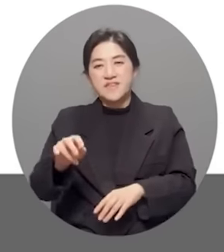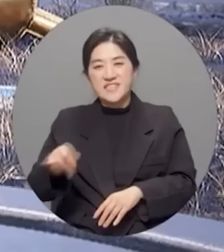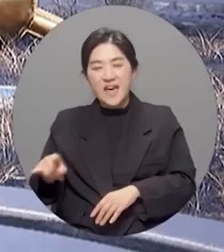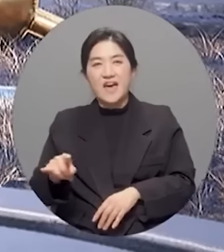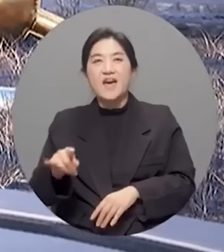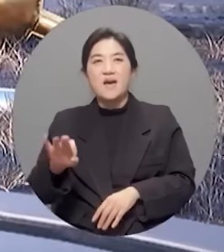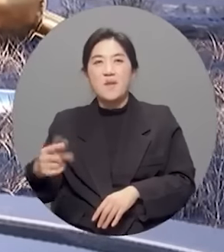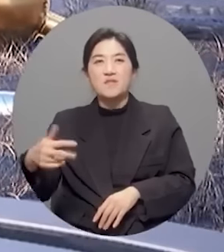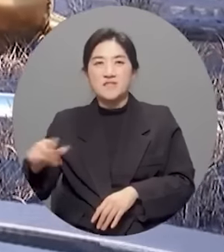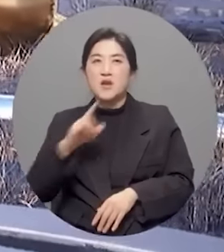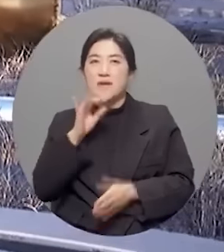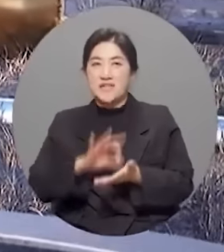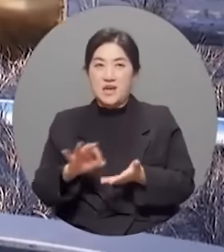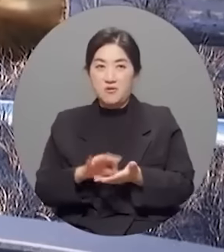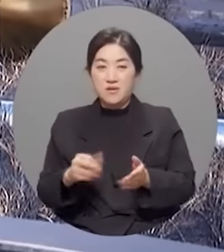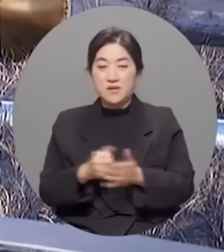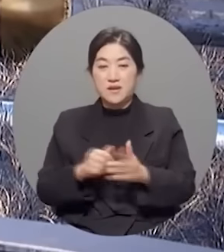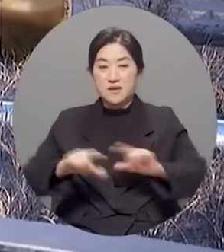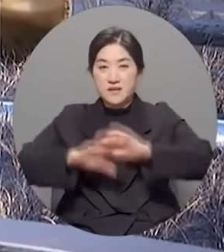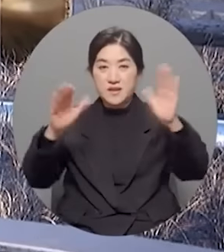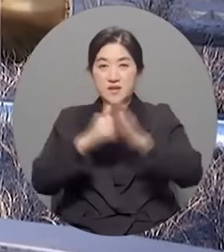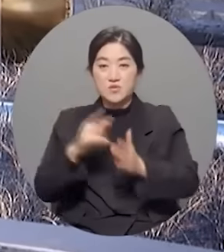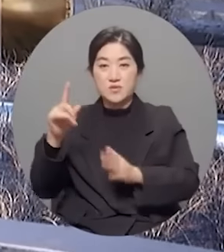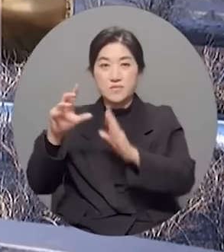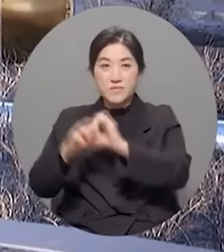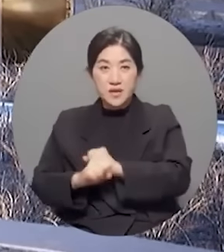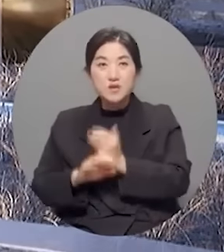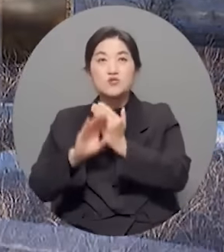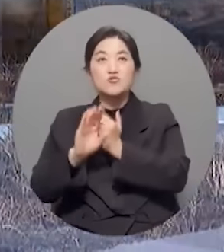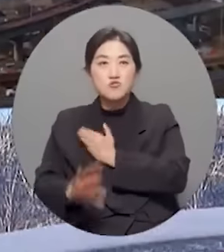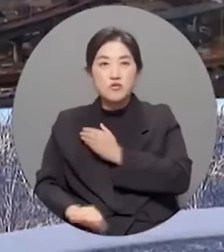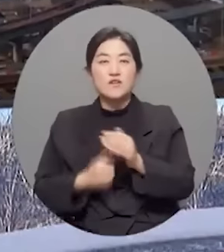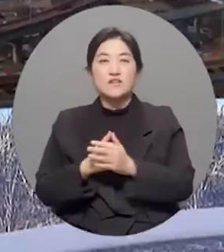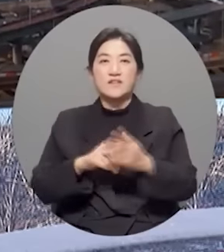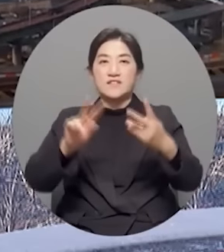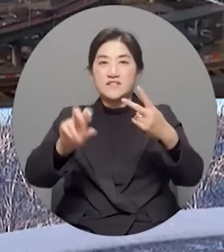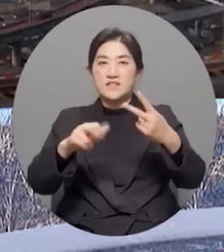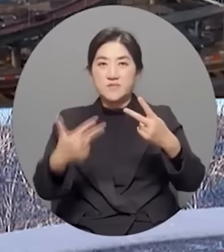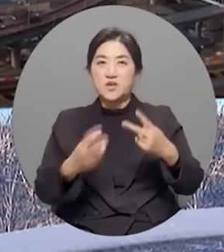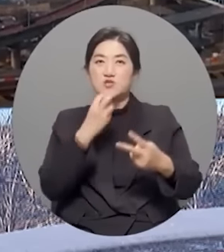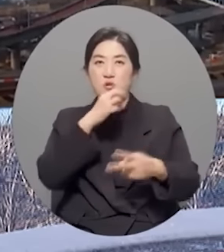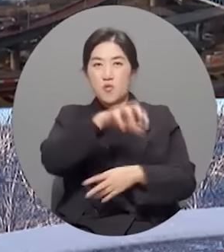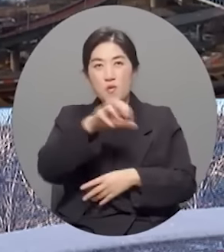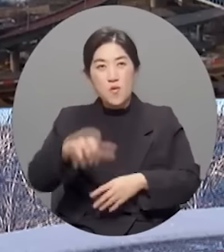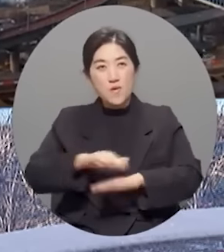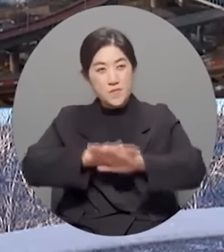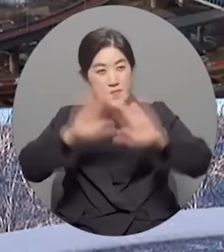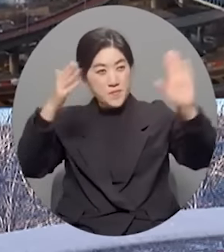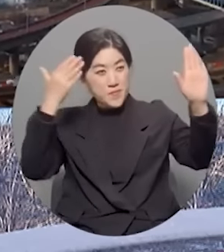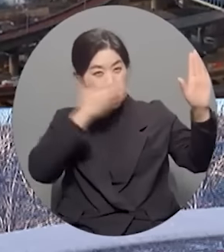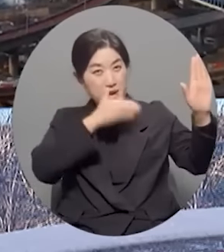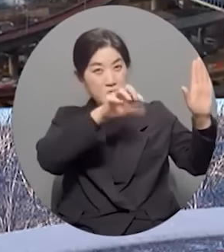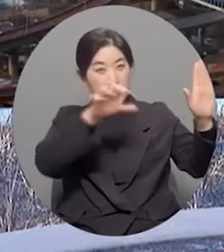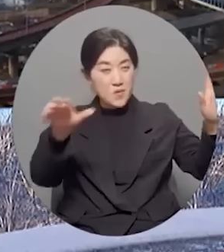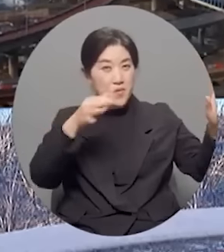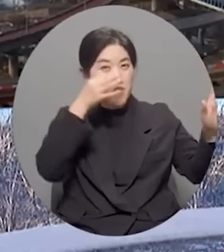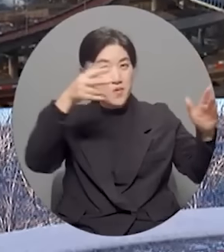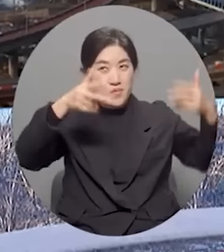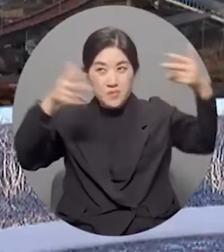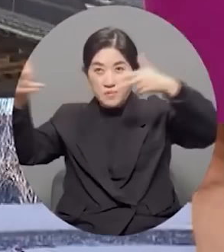부릅니다 날씨에서 숫자 1이 사라진 뒤에는 27일 서울시내의 맑은 대기질을 보여주는 CCTV